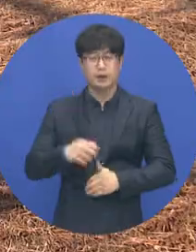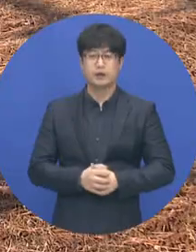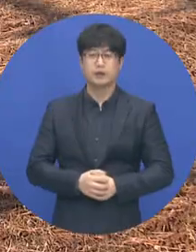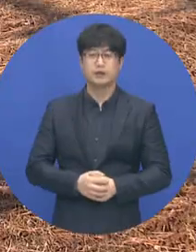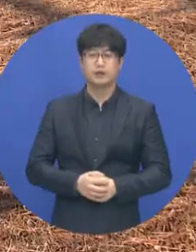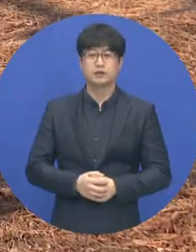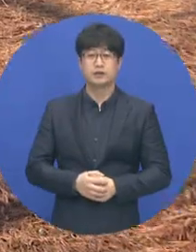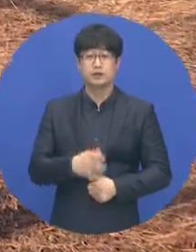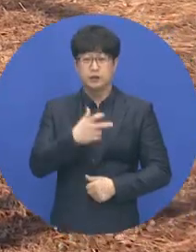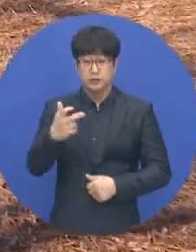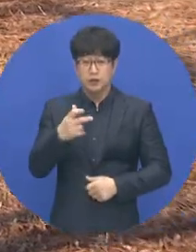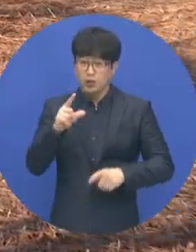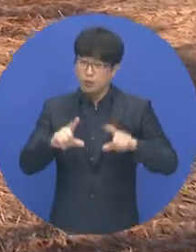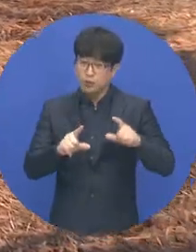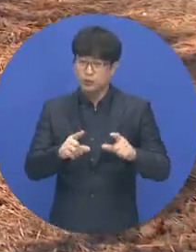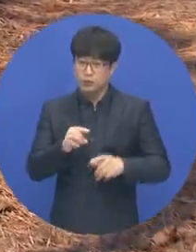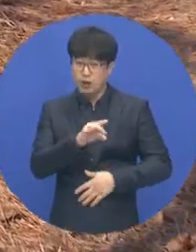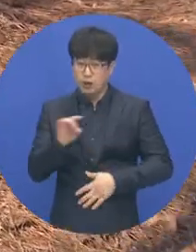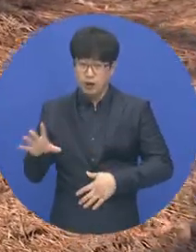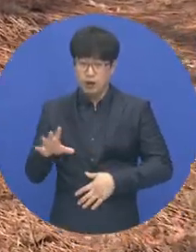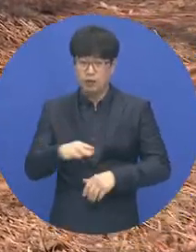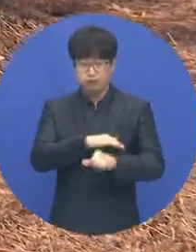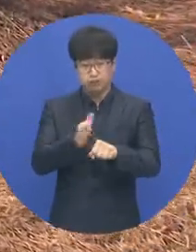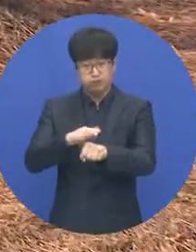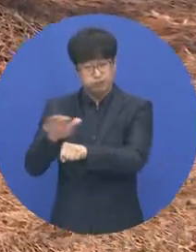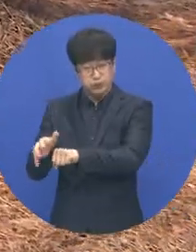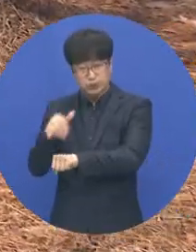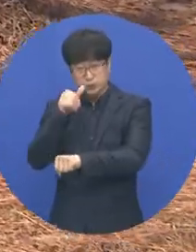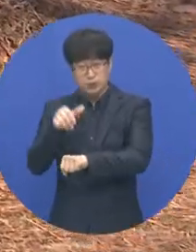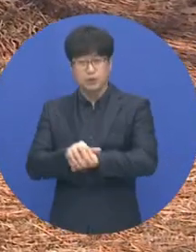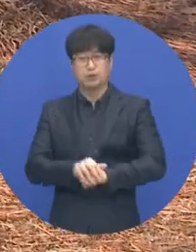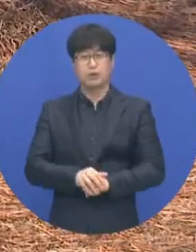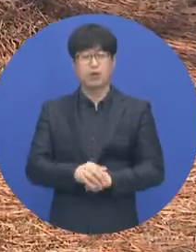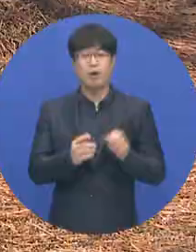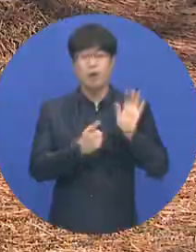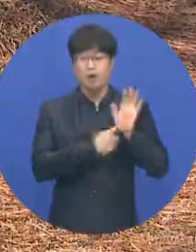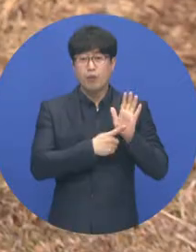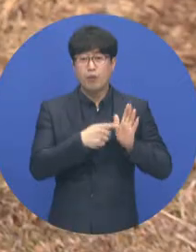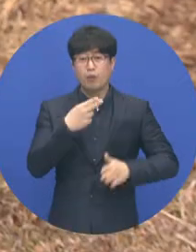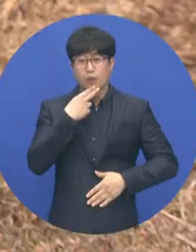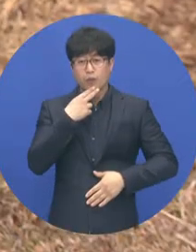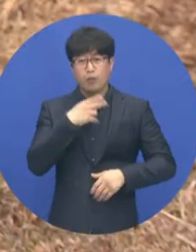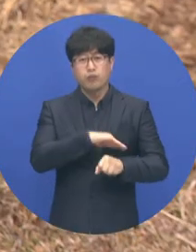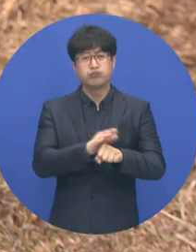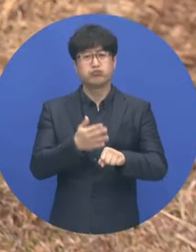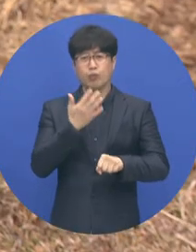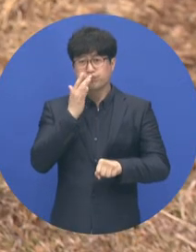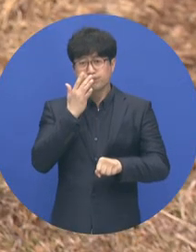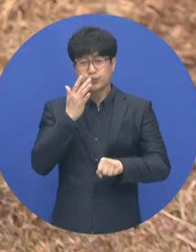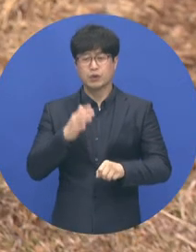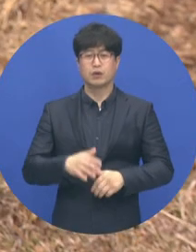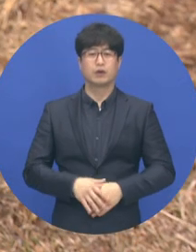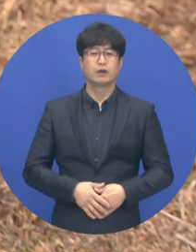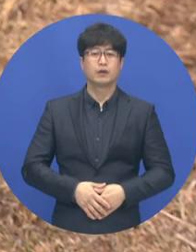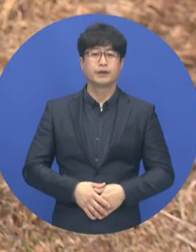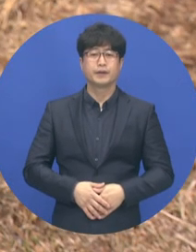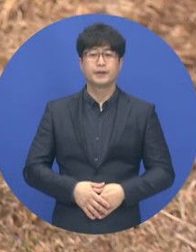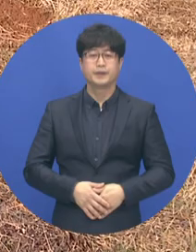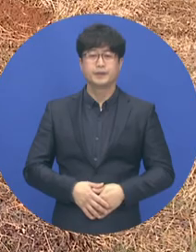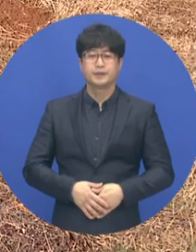추정됩니다. 크기와 모양이 제각각인 봉분이 눈에 띄는데 안내판이 없다면 무덤이라는 것도 알아차리기 쉽지